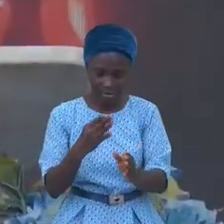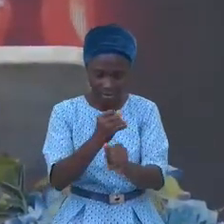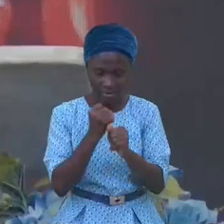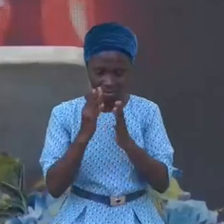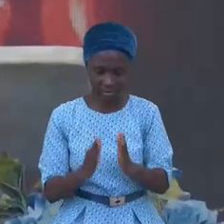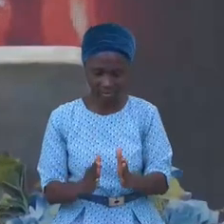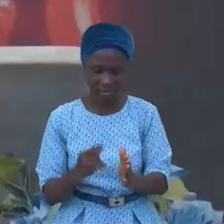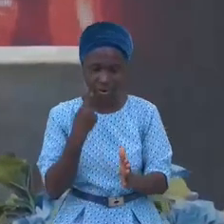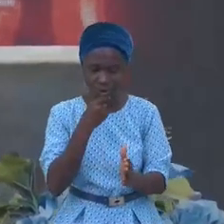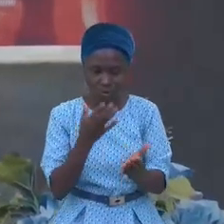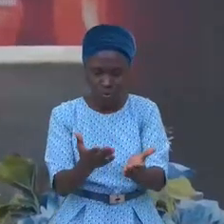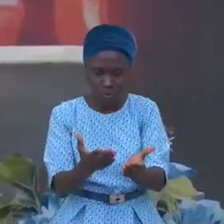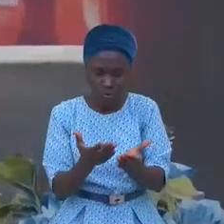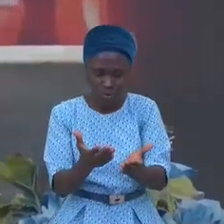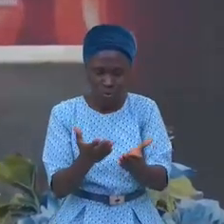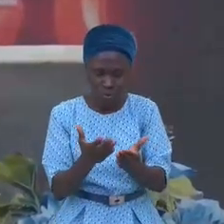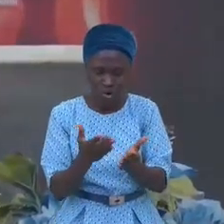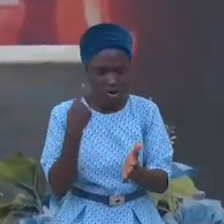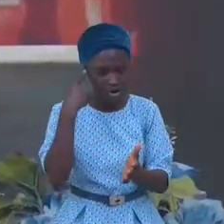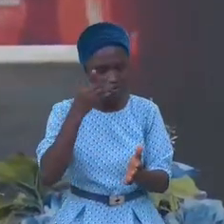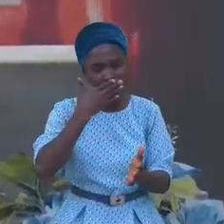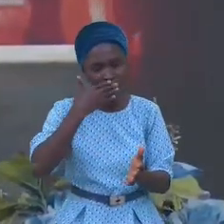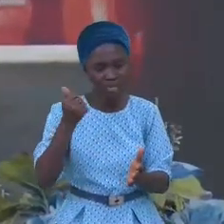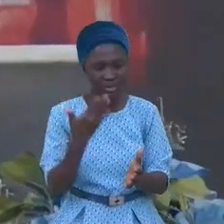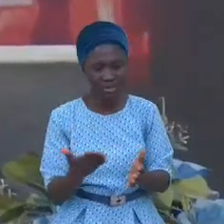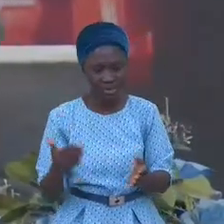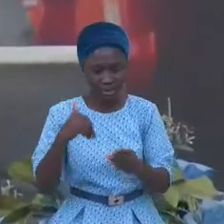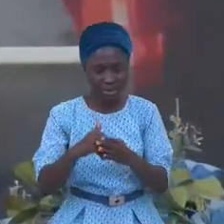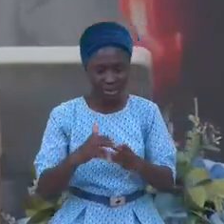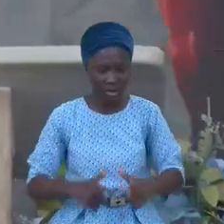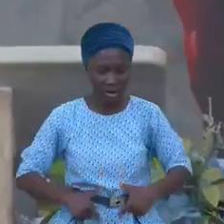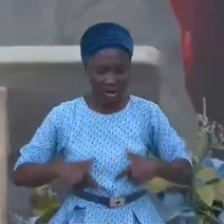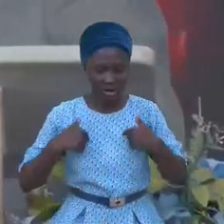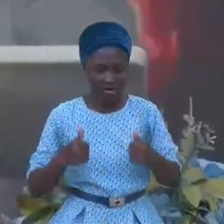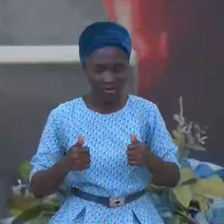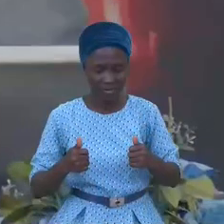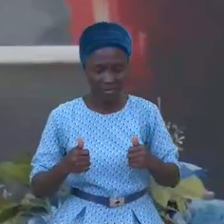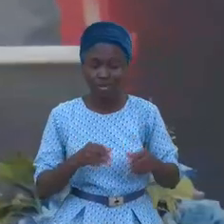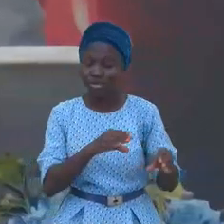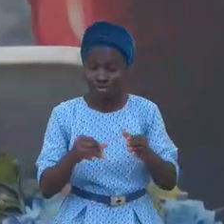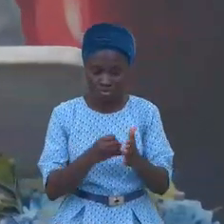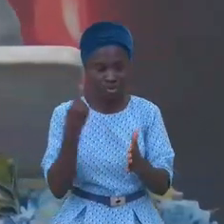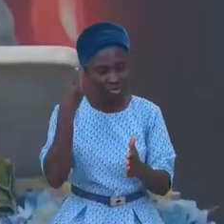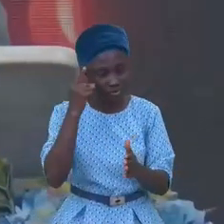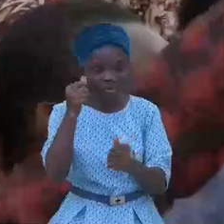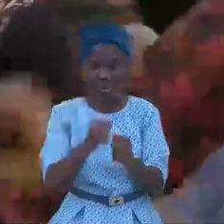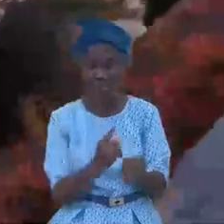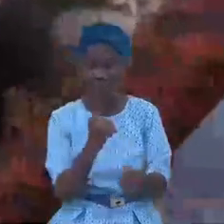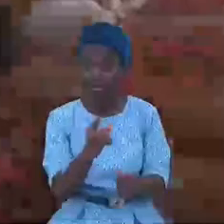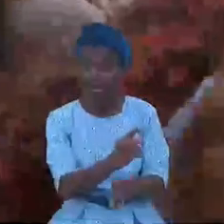qui soupire pour de meilleures choses dans la vie. Fais-le pour chacun.